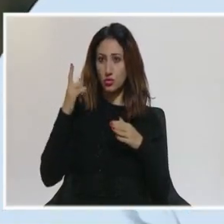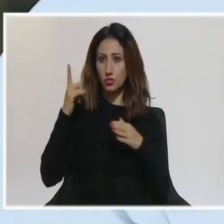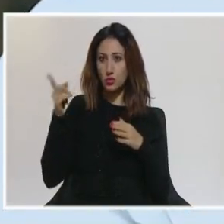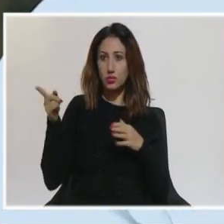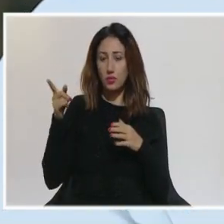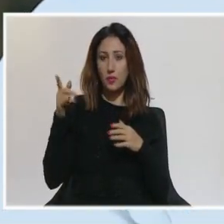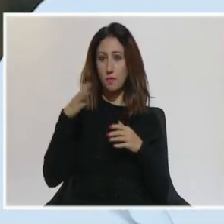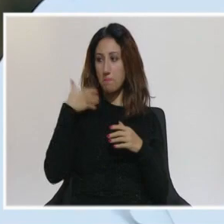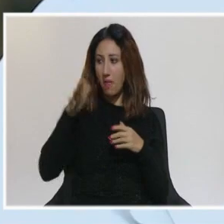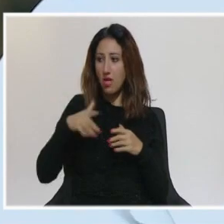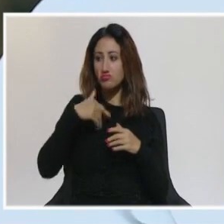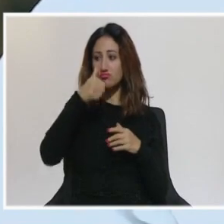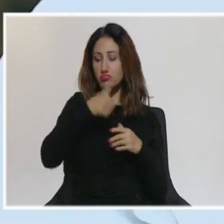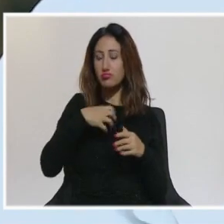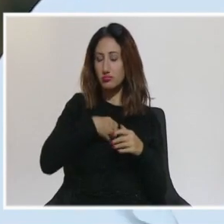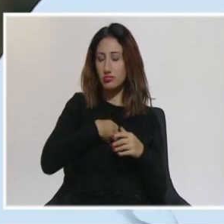تصحيني،